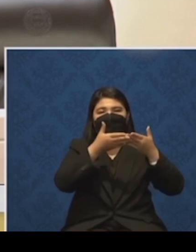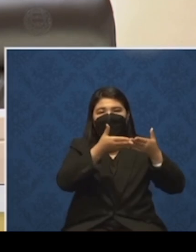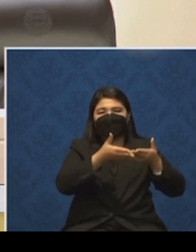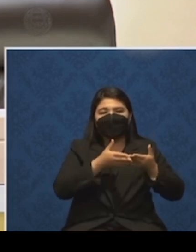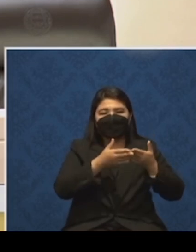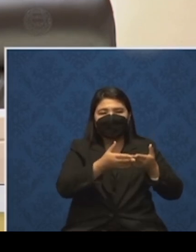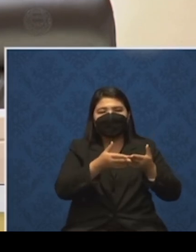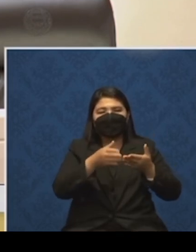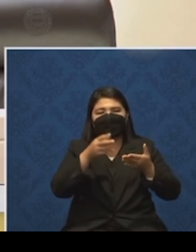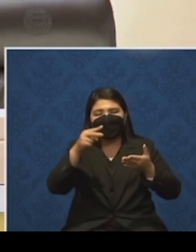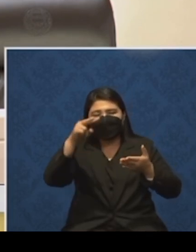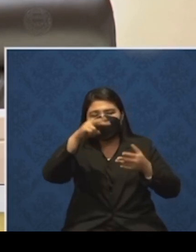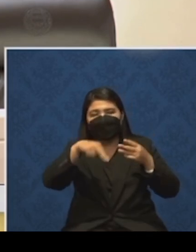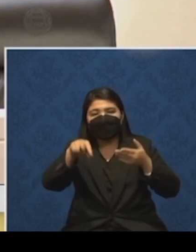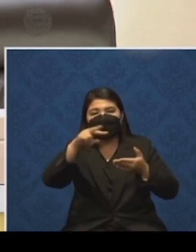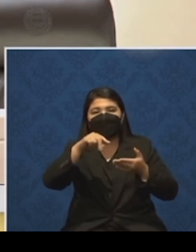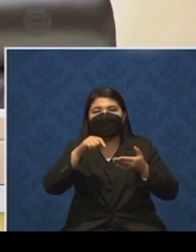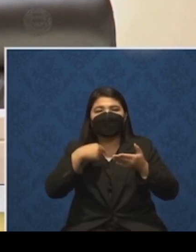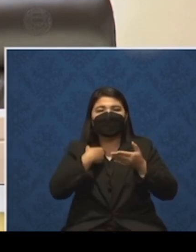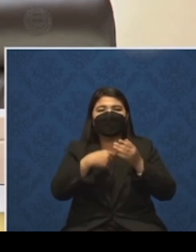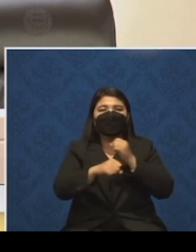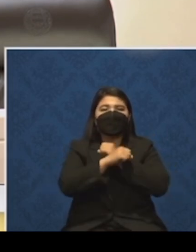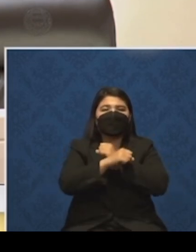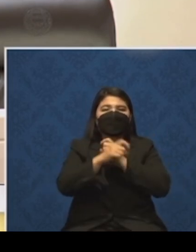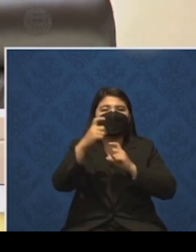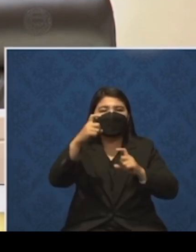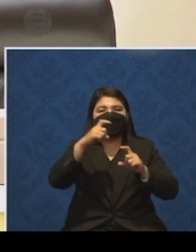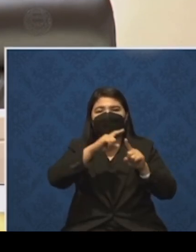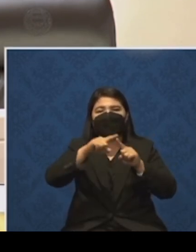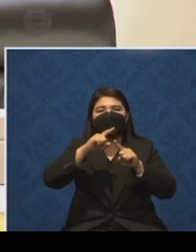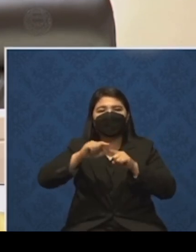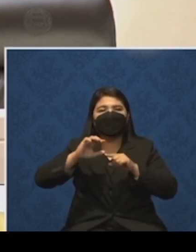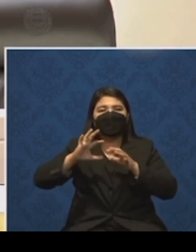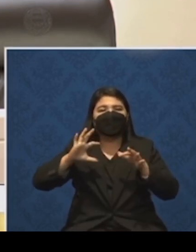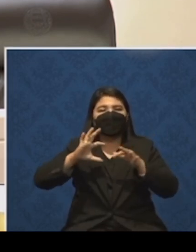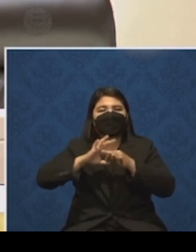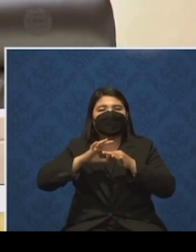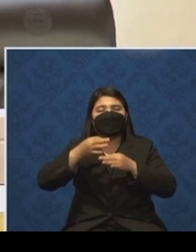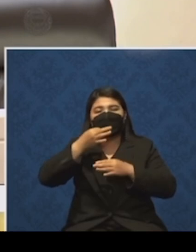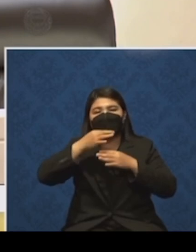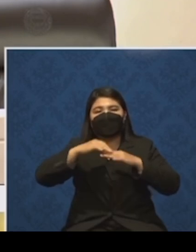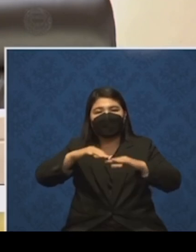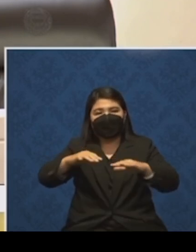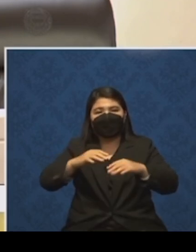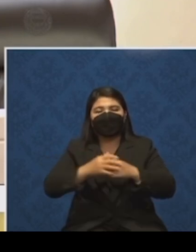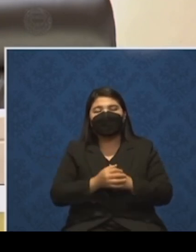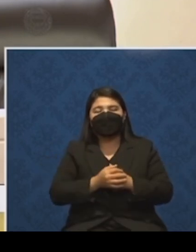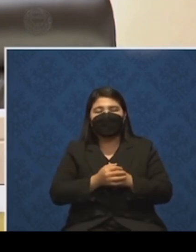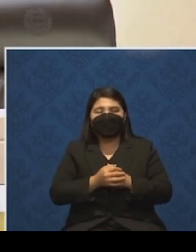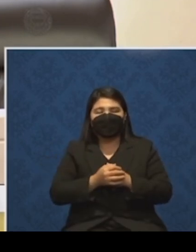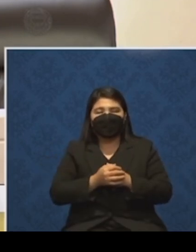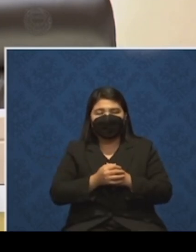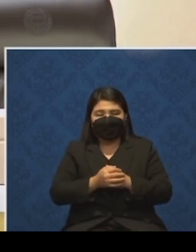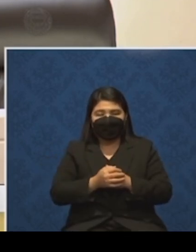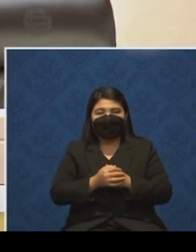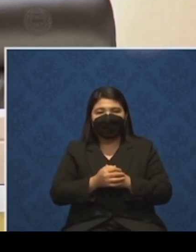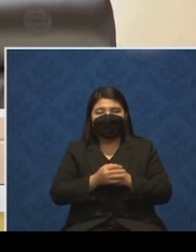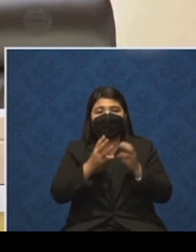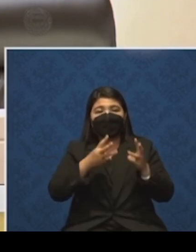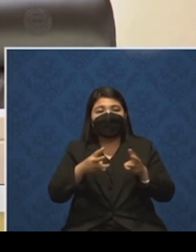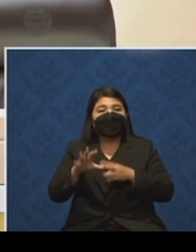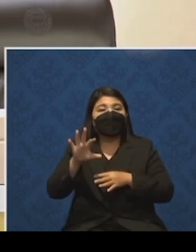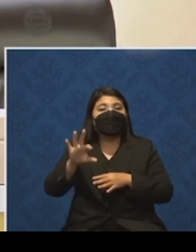องกันภัยพิบัติต่างๆในทะเลมีการกำหนดหลักเกณฑ์การพิจารณาคัดเลือกโดย